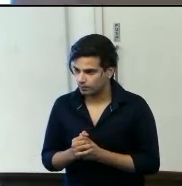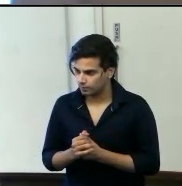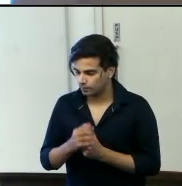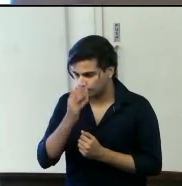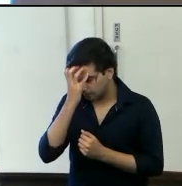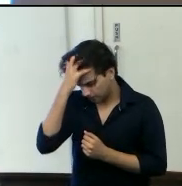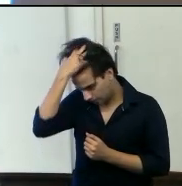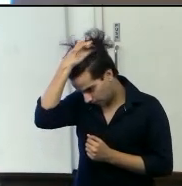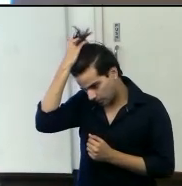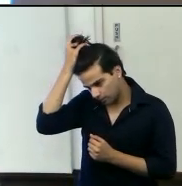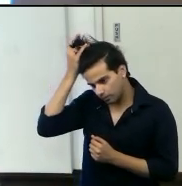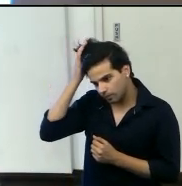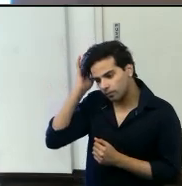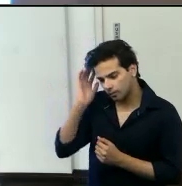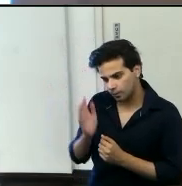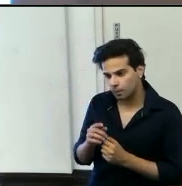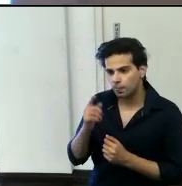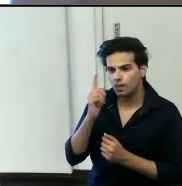How does it sound